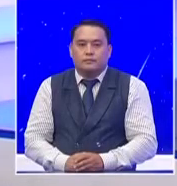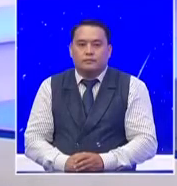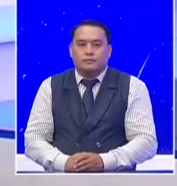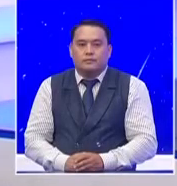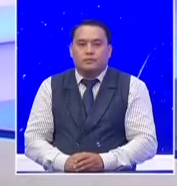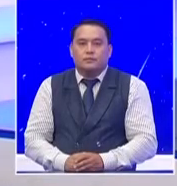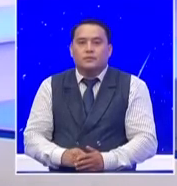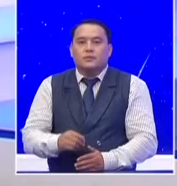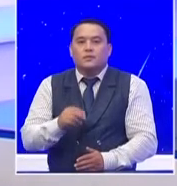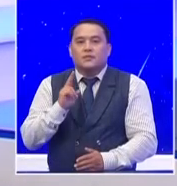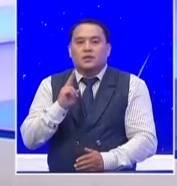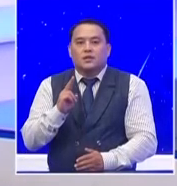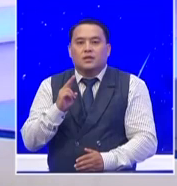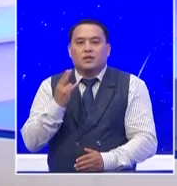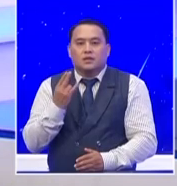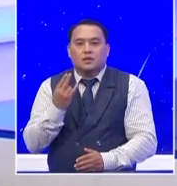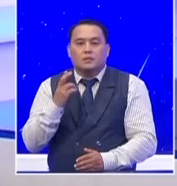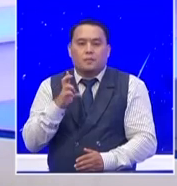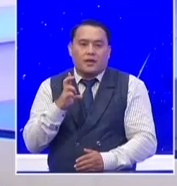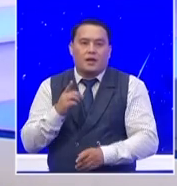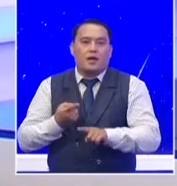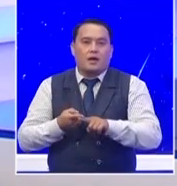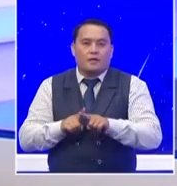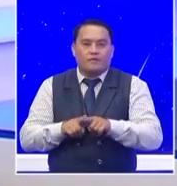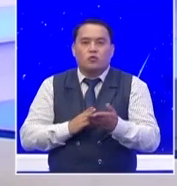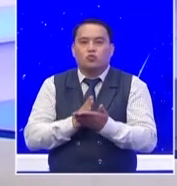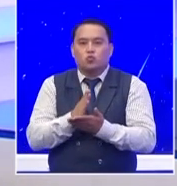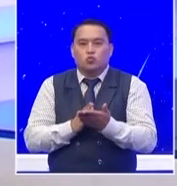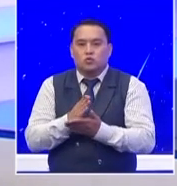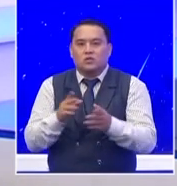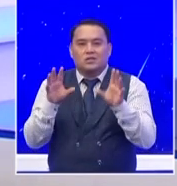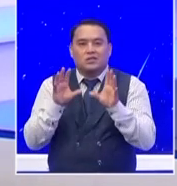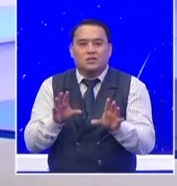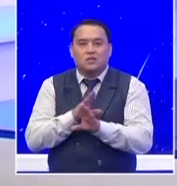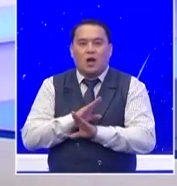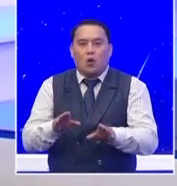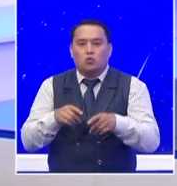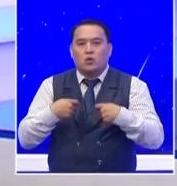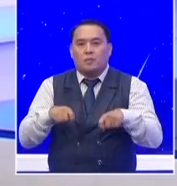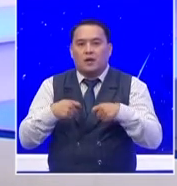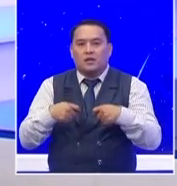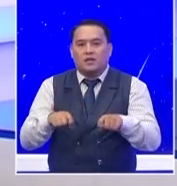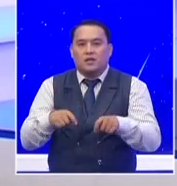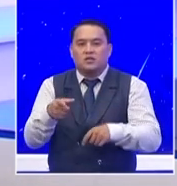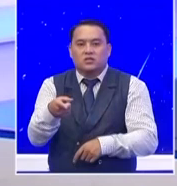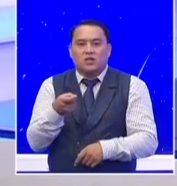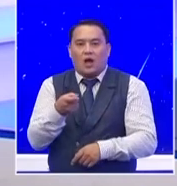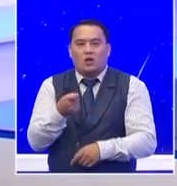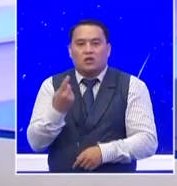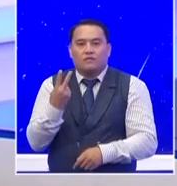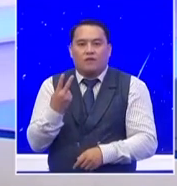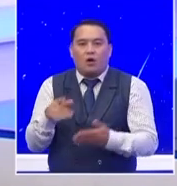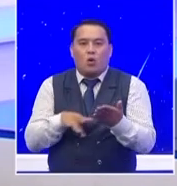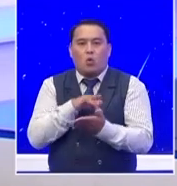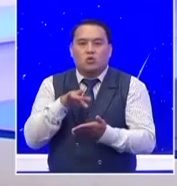Комитетом национальной безопасности в рамках досудебного расследования по фактам незаконного изготовления и сбыта огнестрельного оружия задержаны 2 жителя